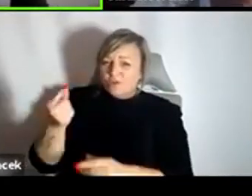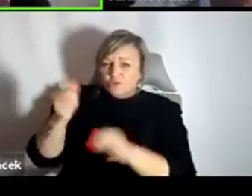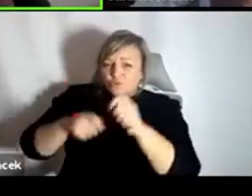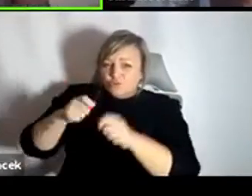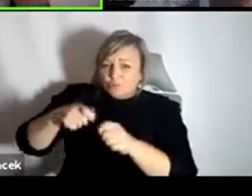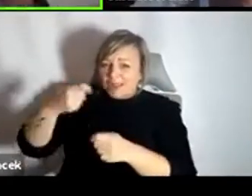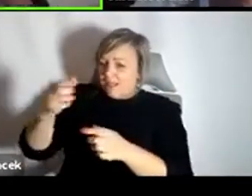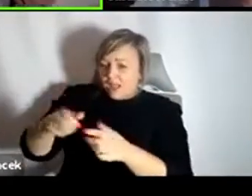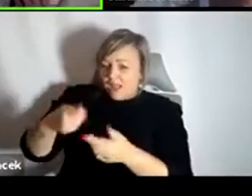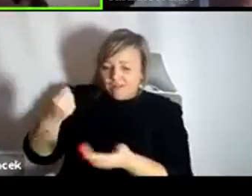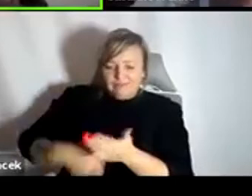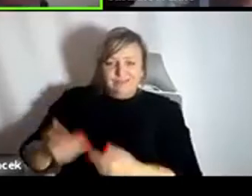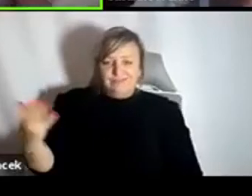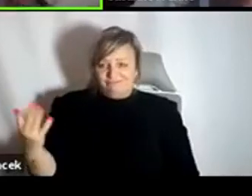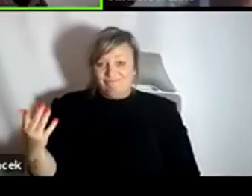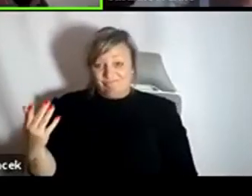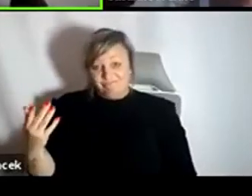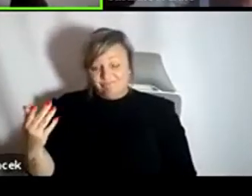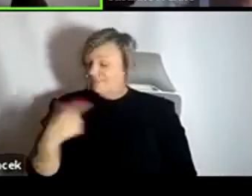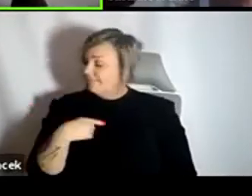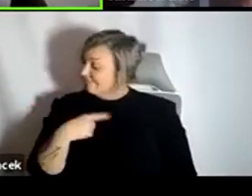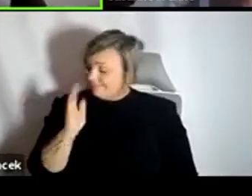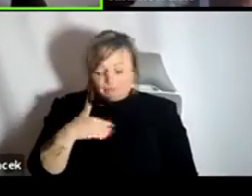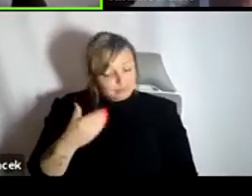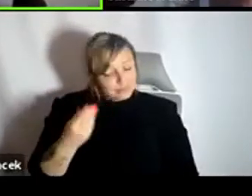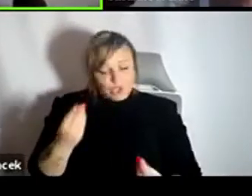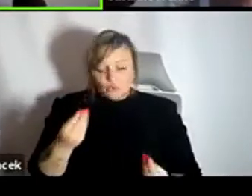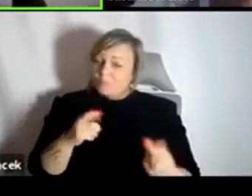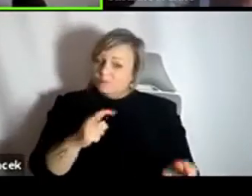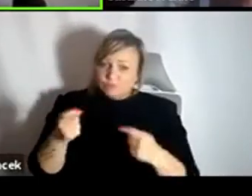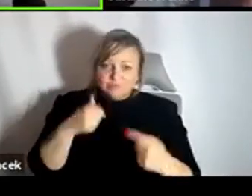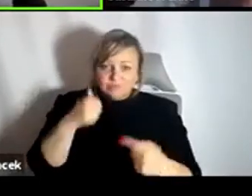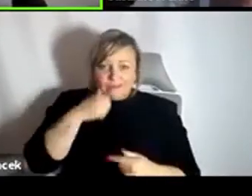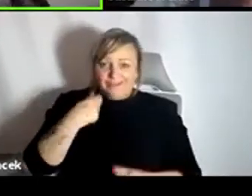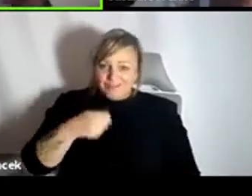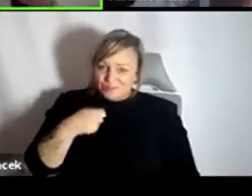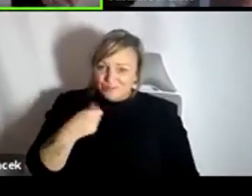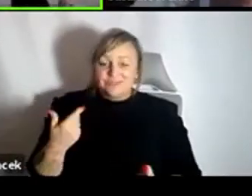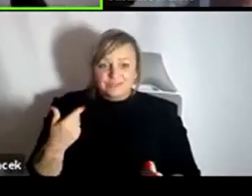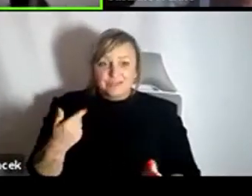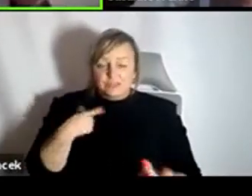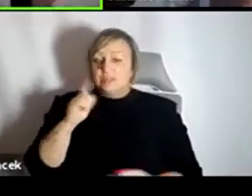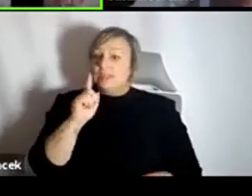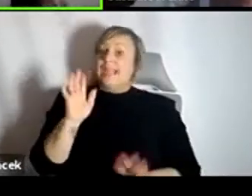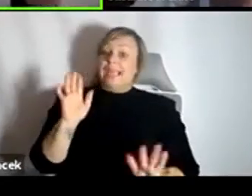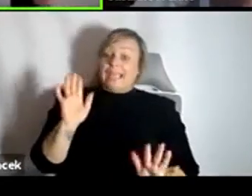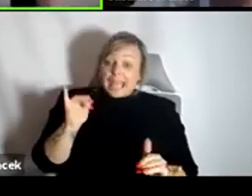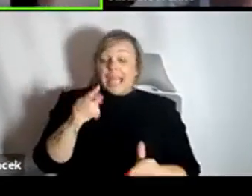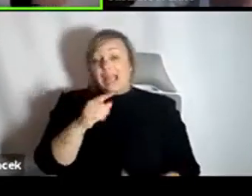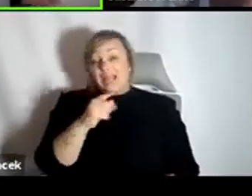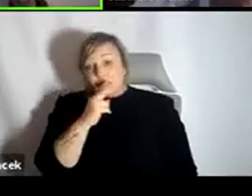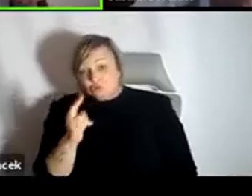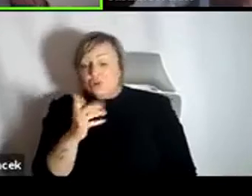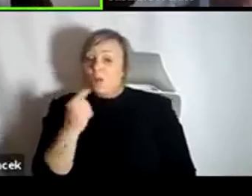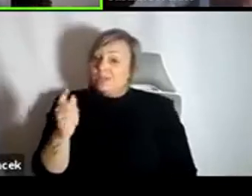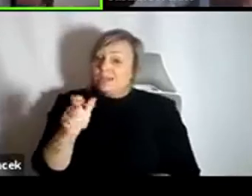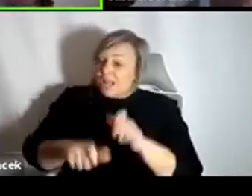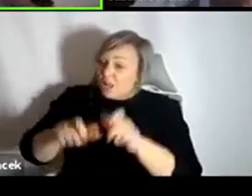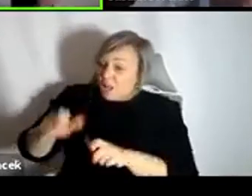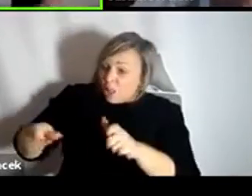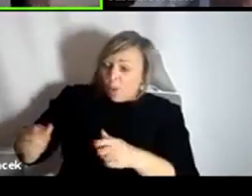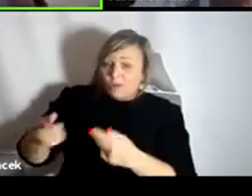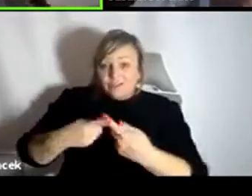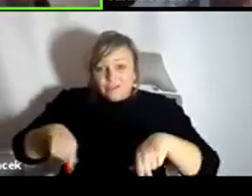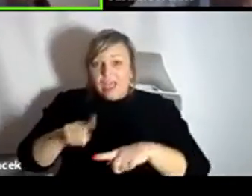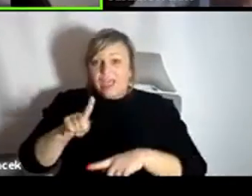Also das ist eine Diskussion, die wir immer wieder haben, wo ich dann sage, naja, aber ihr müsst ja auch gucken, gerade die progressiven Leute in den Vereinen brauchen ja auch so, ich